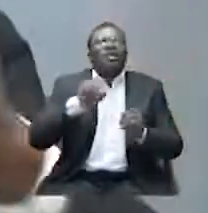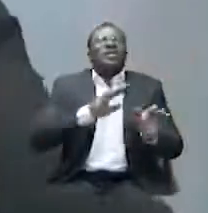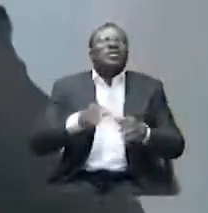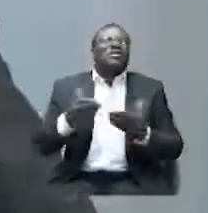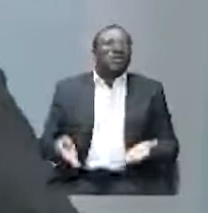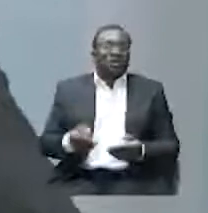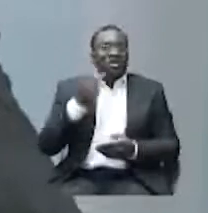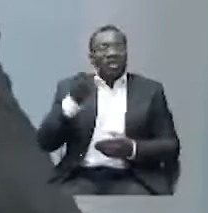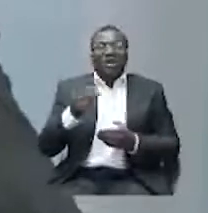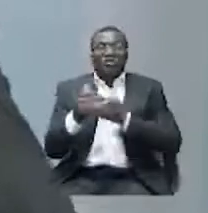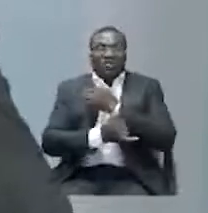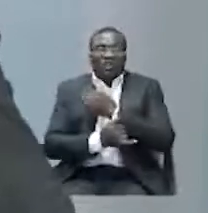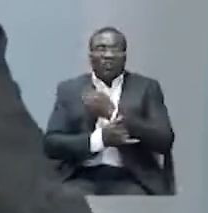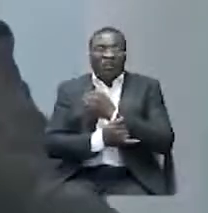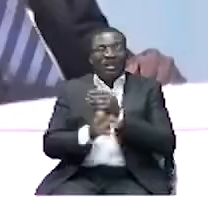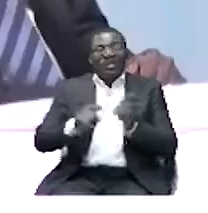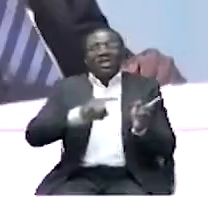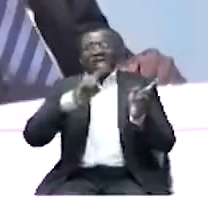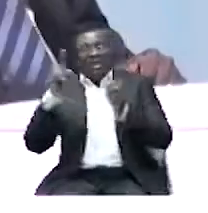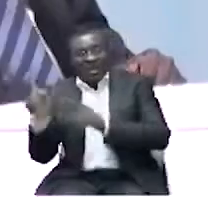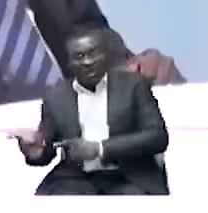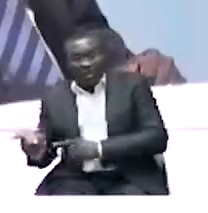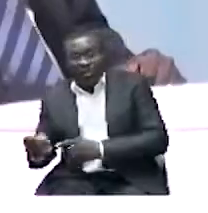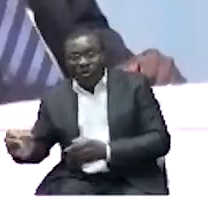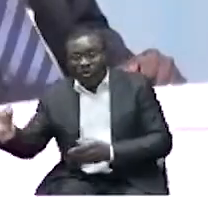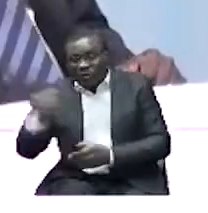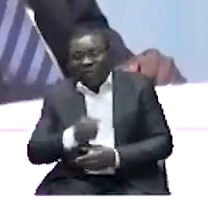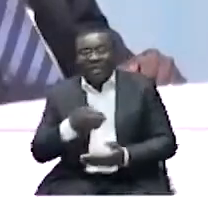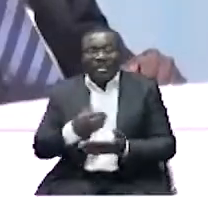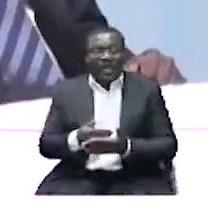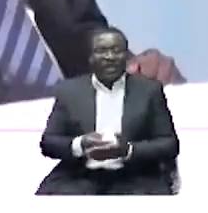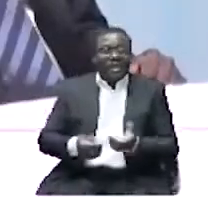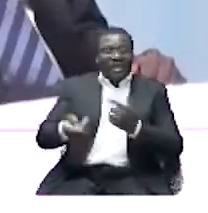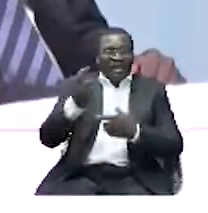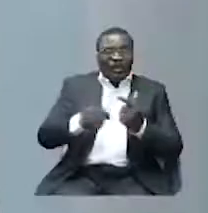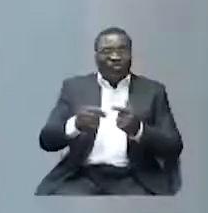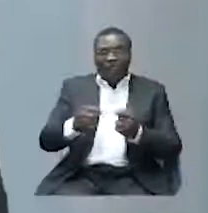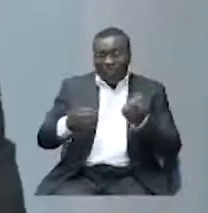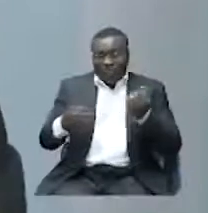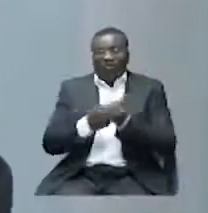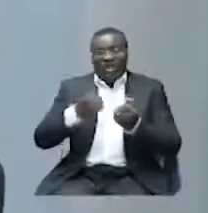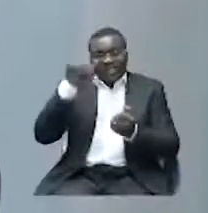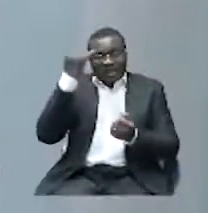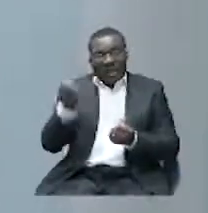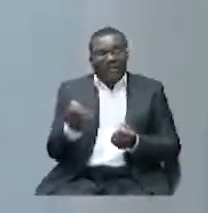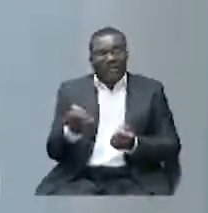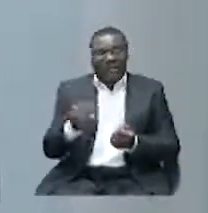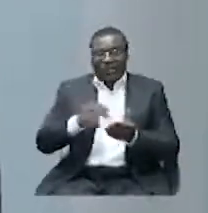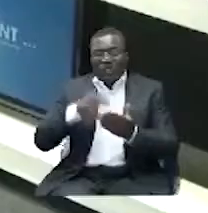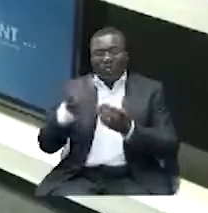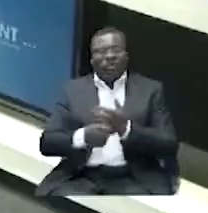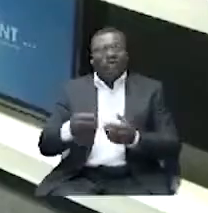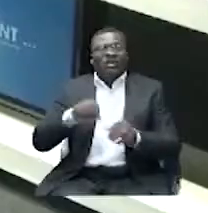pays qui vont faire des levées de fonds et autres. Alors, pour financer toutes les idées énoncées dans votre projet de